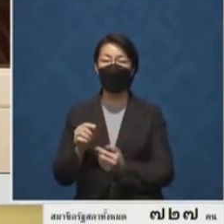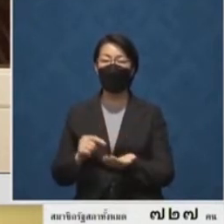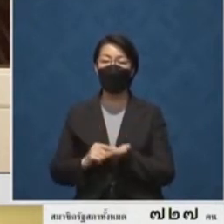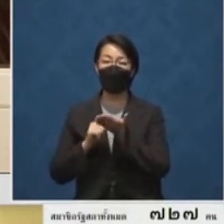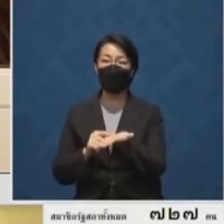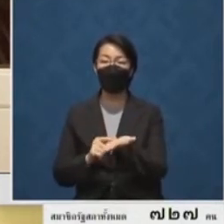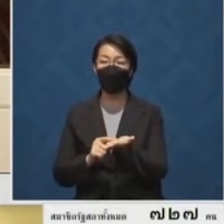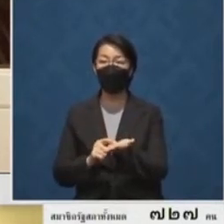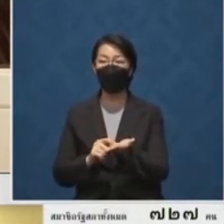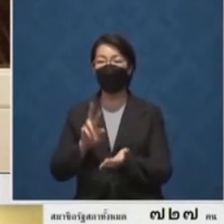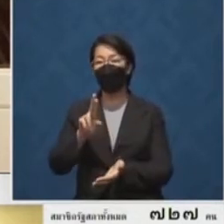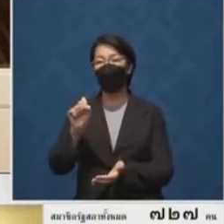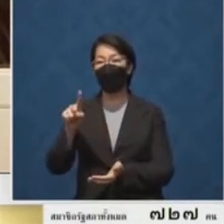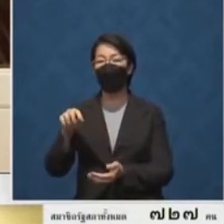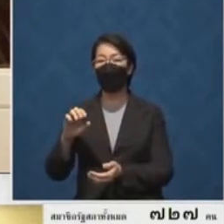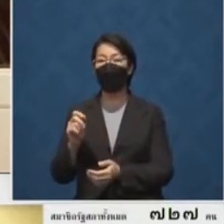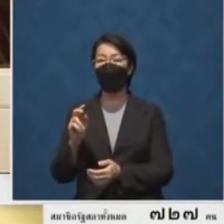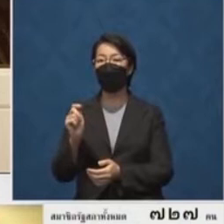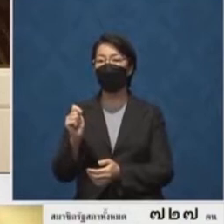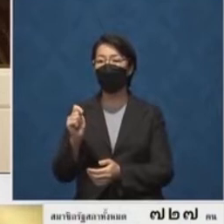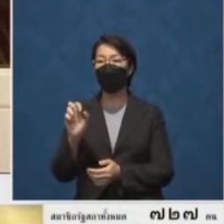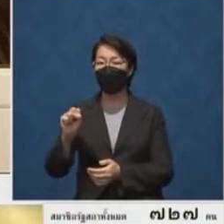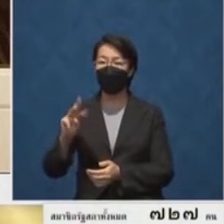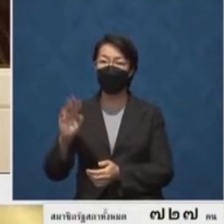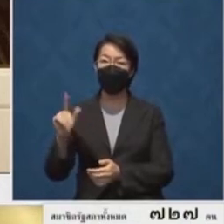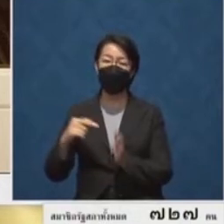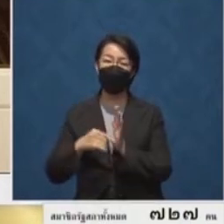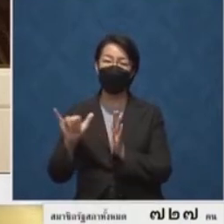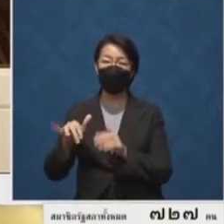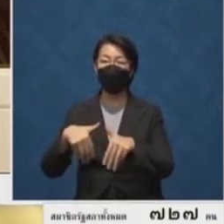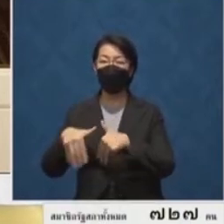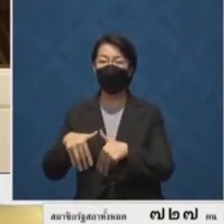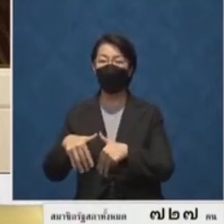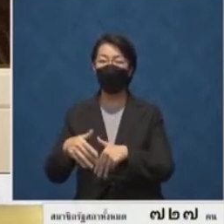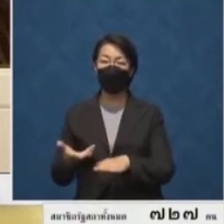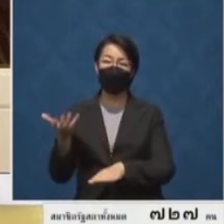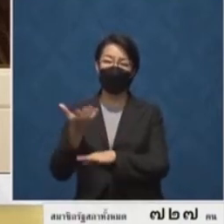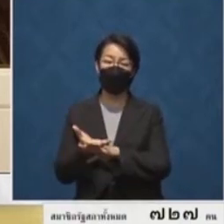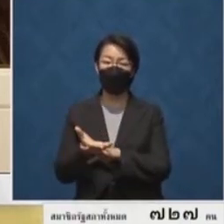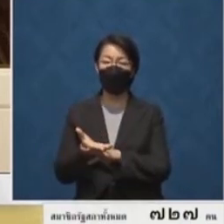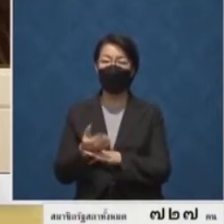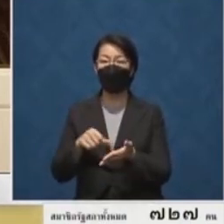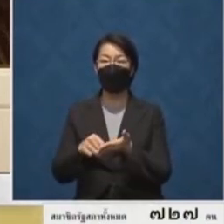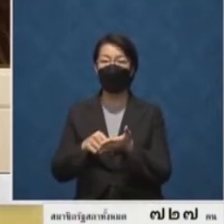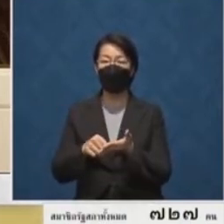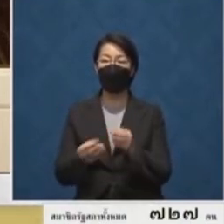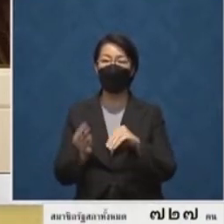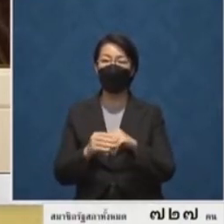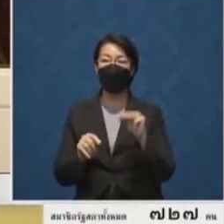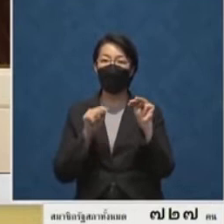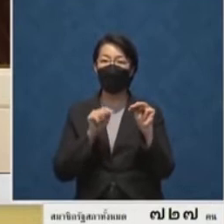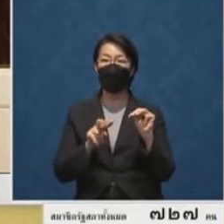อรองศาสตราจารย์สมชัยศรีทุติยากรกับประชาชนผู้มีสิทธิ์เลือกตั้งแก้ไขเพิ่มเติมมาตรา